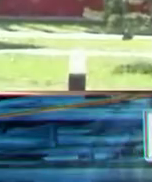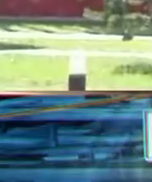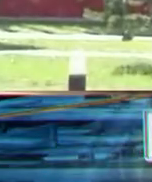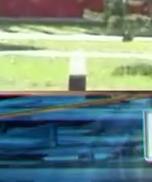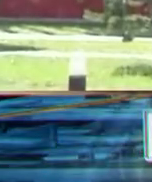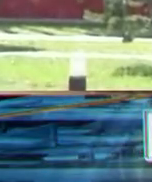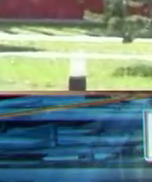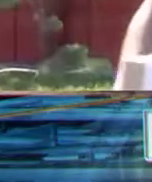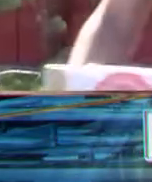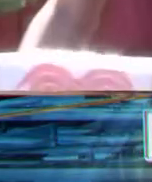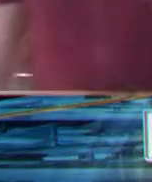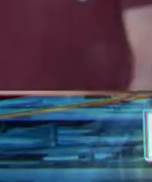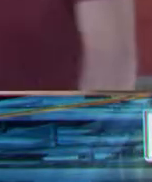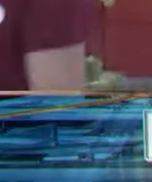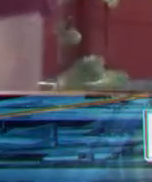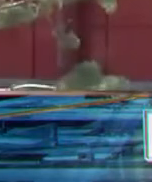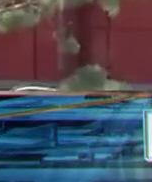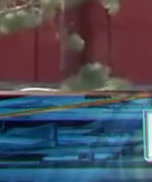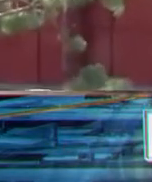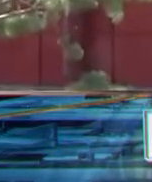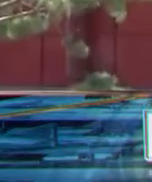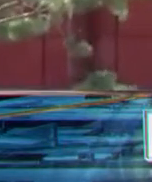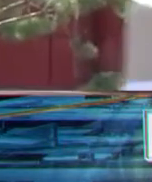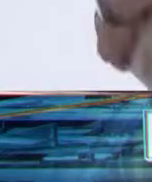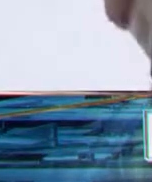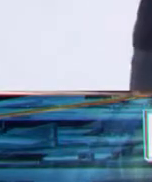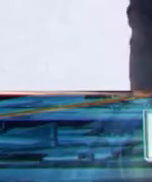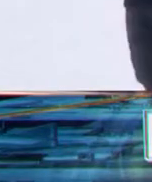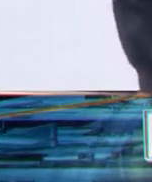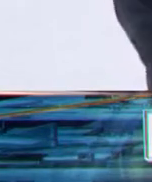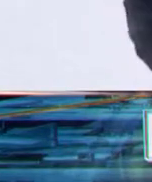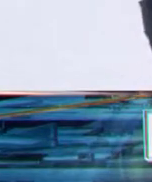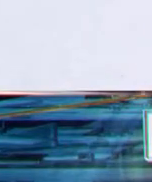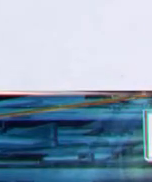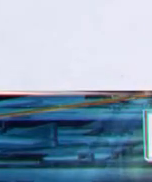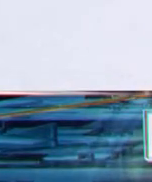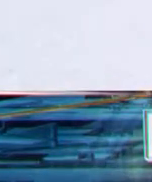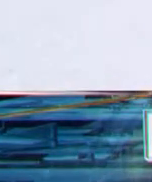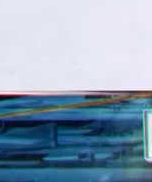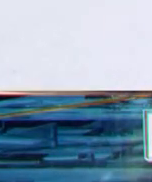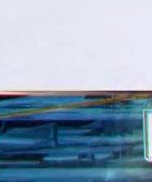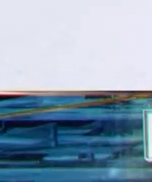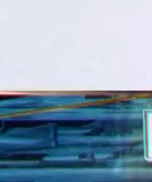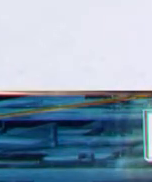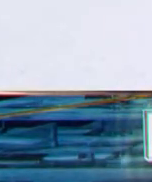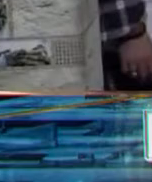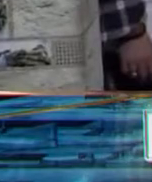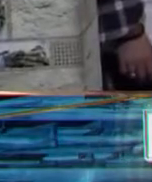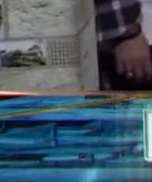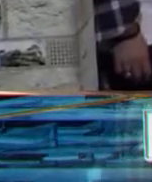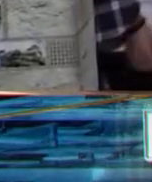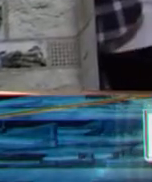Еріктілер ерлеп тұр. Жетісулық жастар қасиетті құрбан айт мерекесі қарсаңында 10 отбасына қайырымдылық көмек көрсетті.